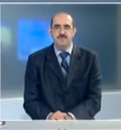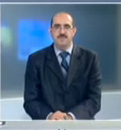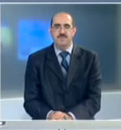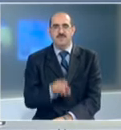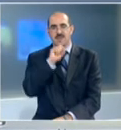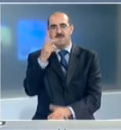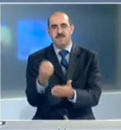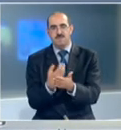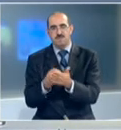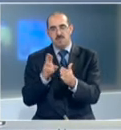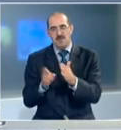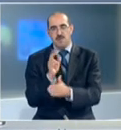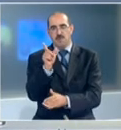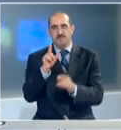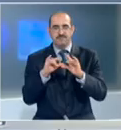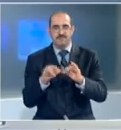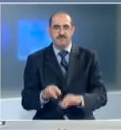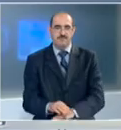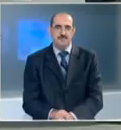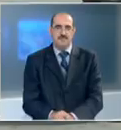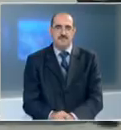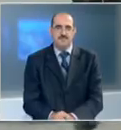ختام نشرتنا، وهذا تذكير بأبرز ما أوردنا فيها.